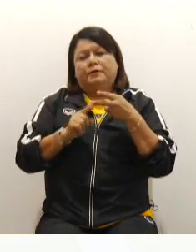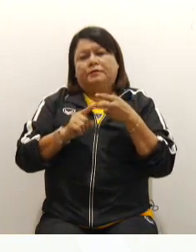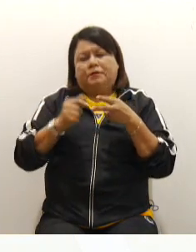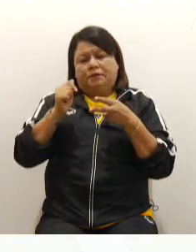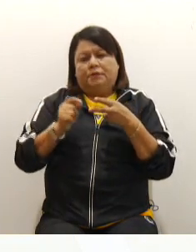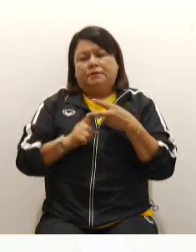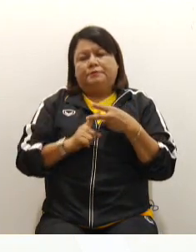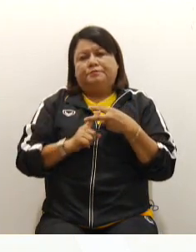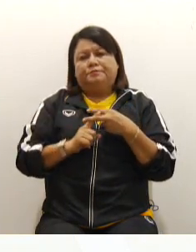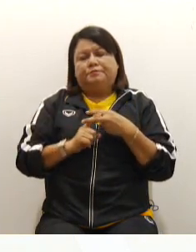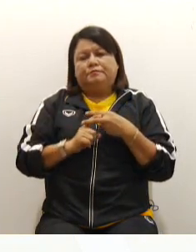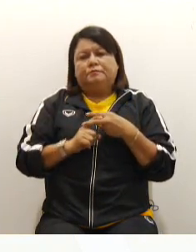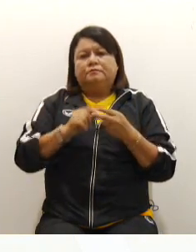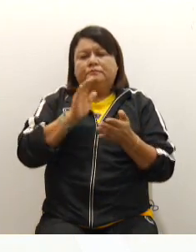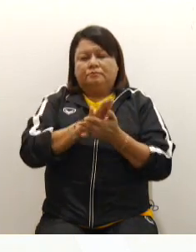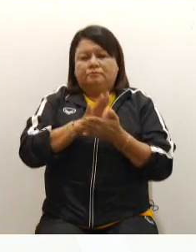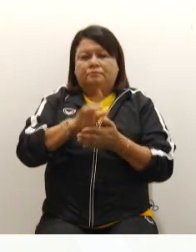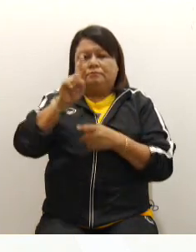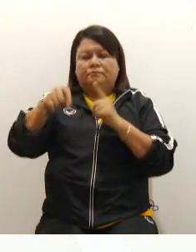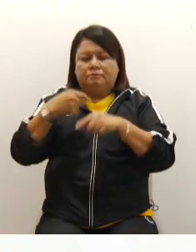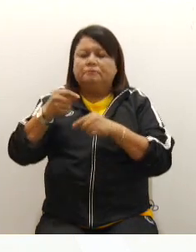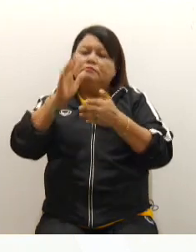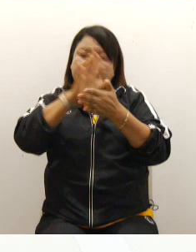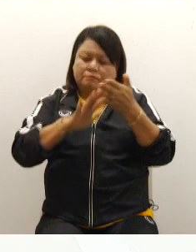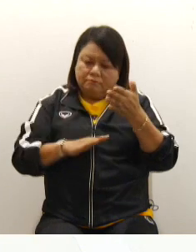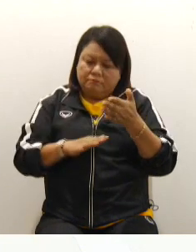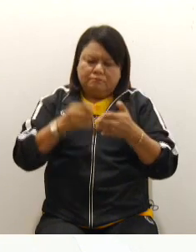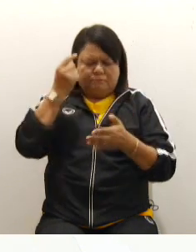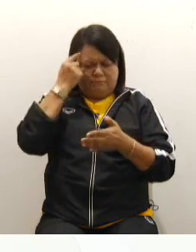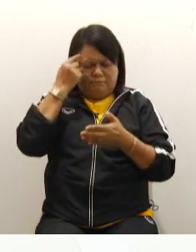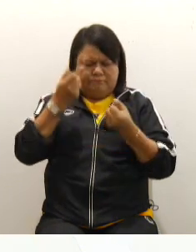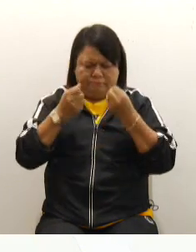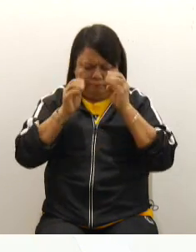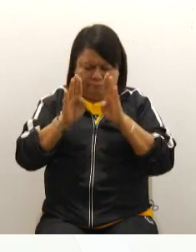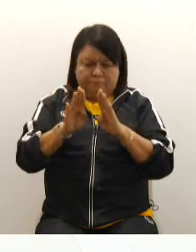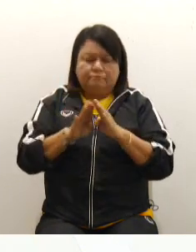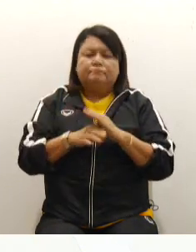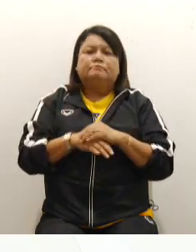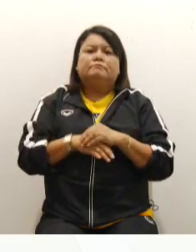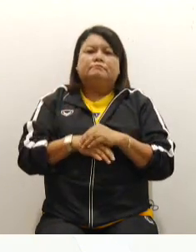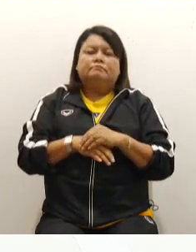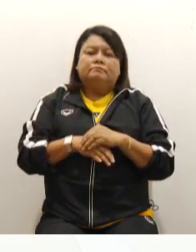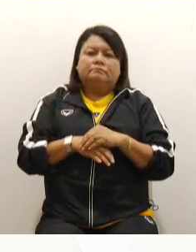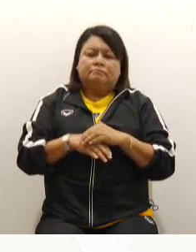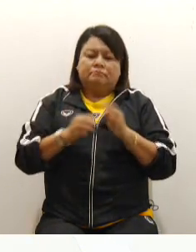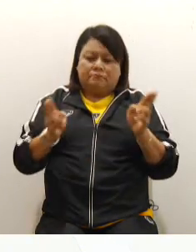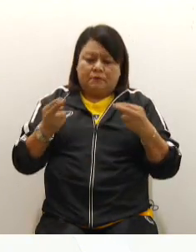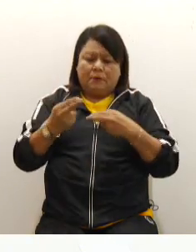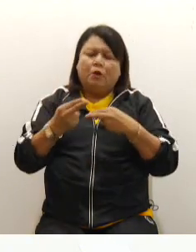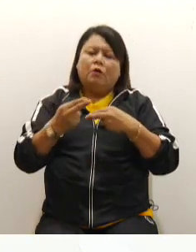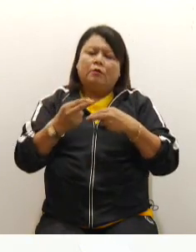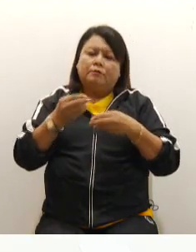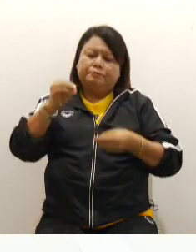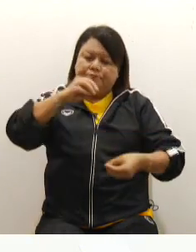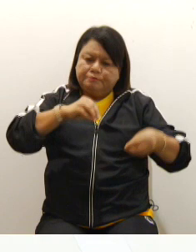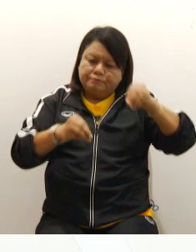ว่าโรงเรียนต้องไปวางแผนนะครับในการออกแบบนะครับห้องปฏิบัติการหรือพื้น